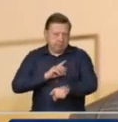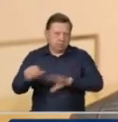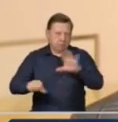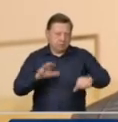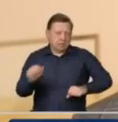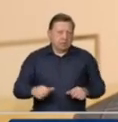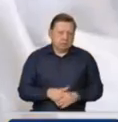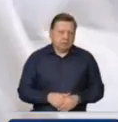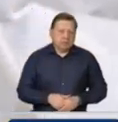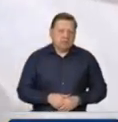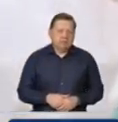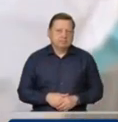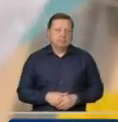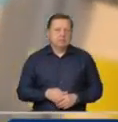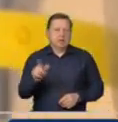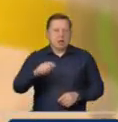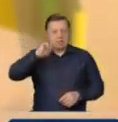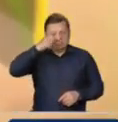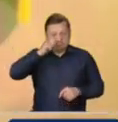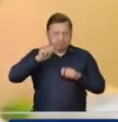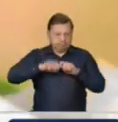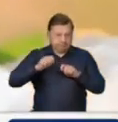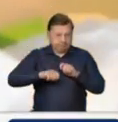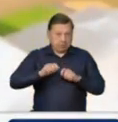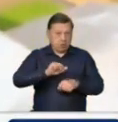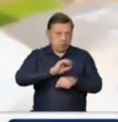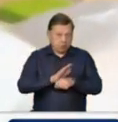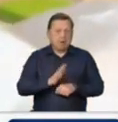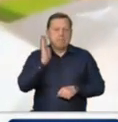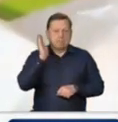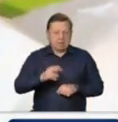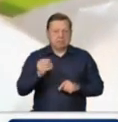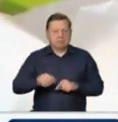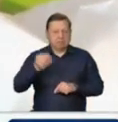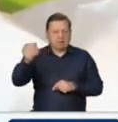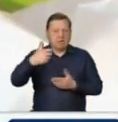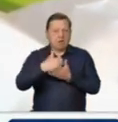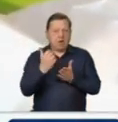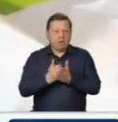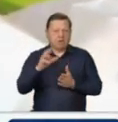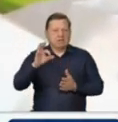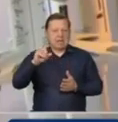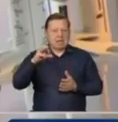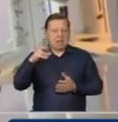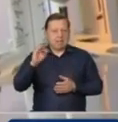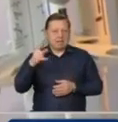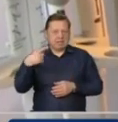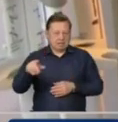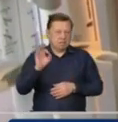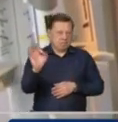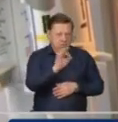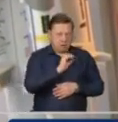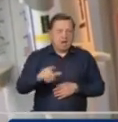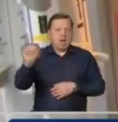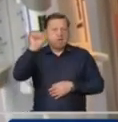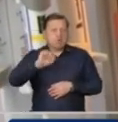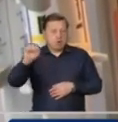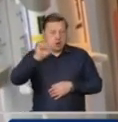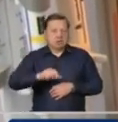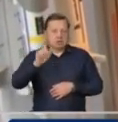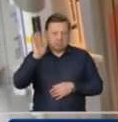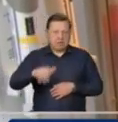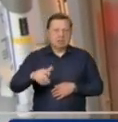które mają znaczenie. Próbki wymazów od osób zakażonych koronawirusem będą dostarczane przez wojewódzkie stacje sanepidu. Wrocławski Instytut będzie badał ich 100